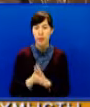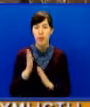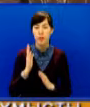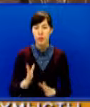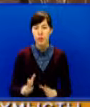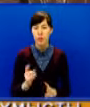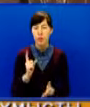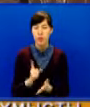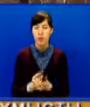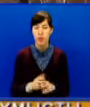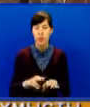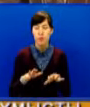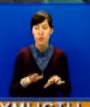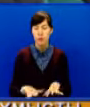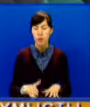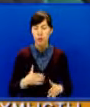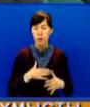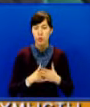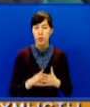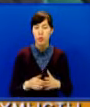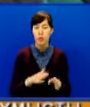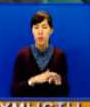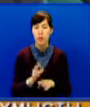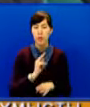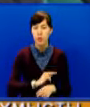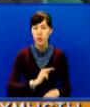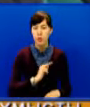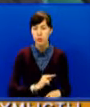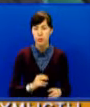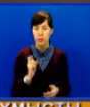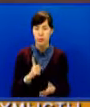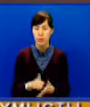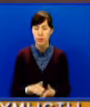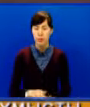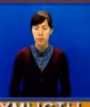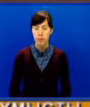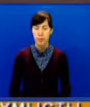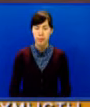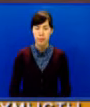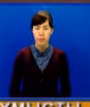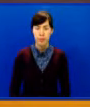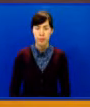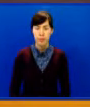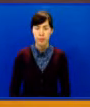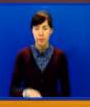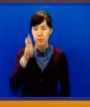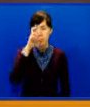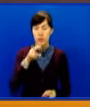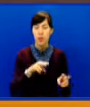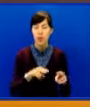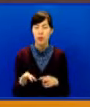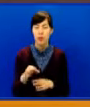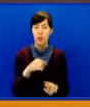тыйым салынды. Оның орнына қоғам үшін қалтықсыз жұмыс істеуге міндеттелген. Қызметкерлер қадағалаудағы органдардан